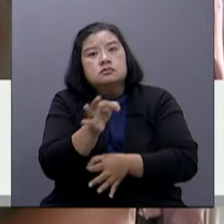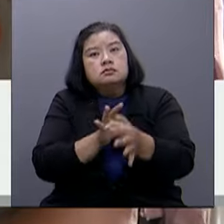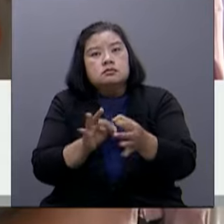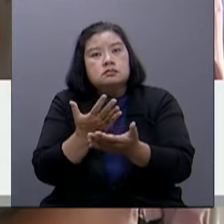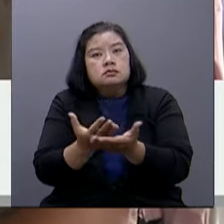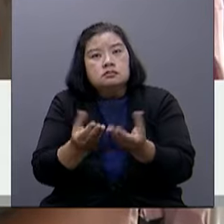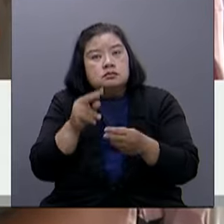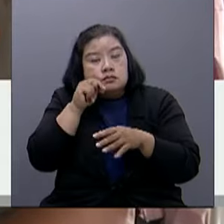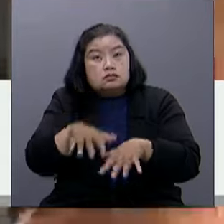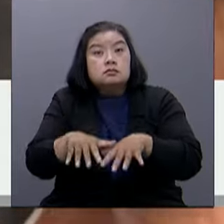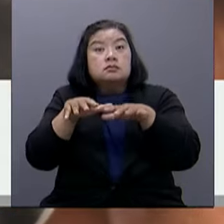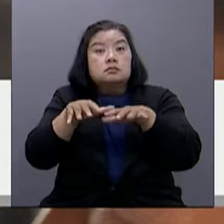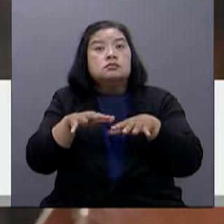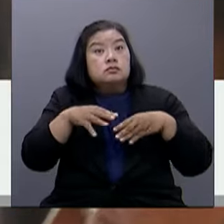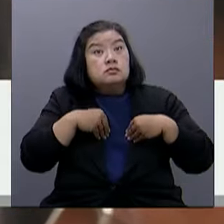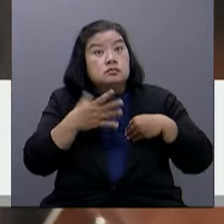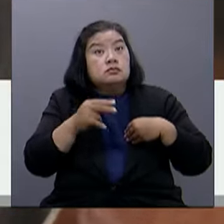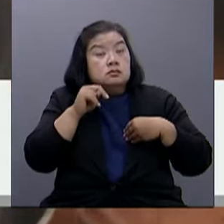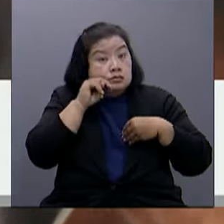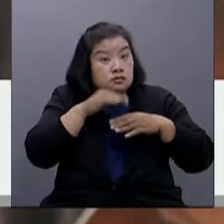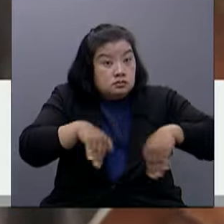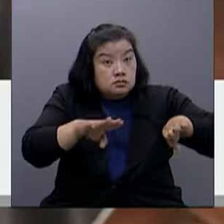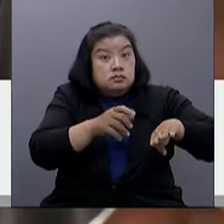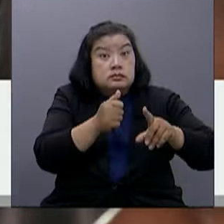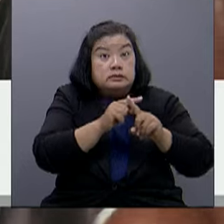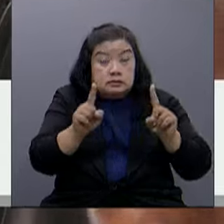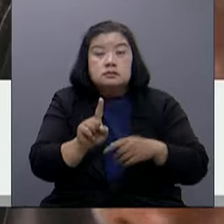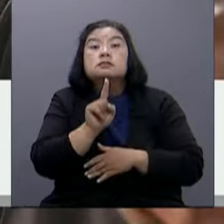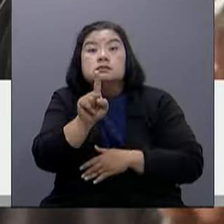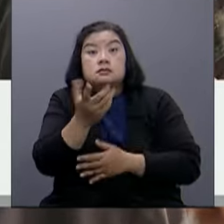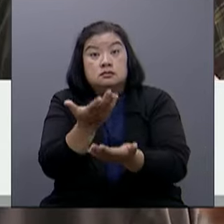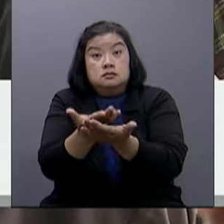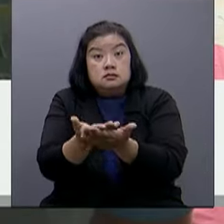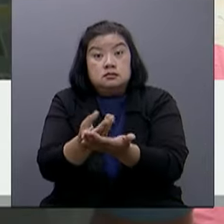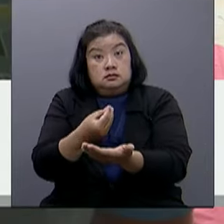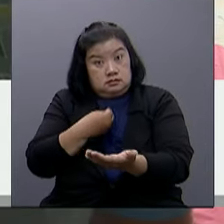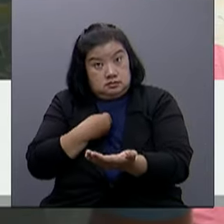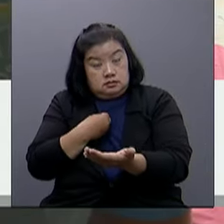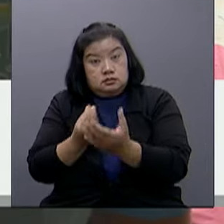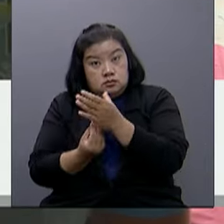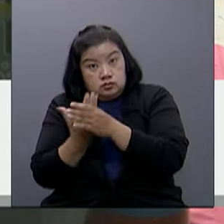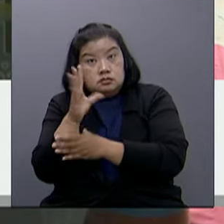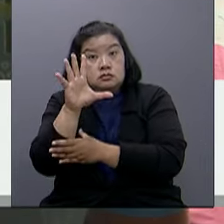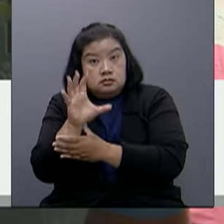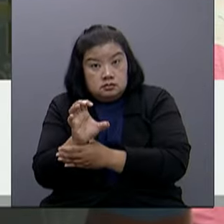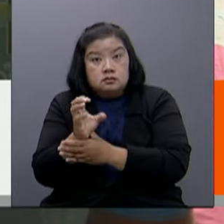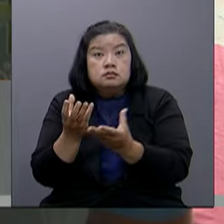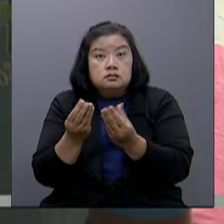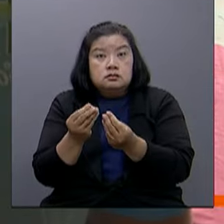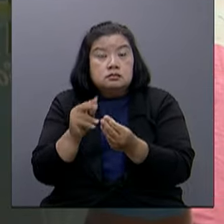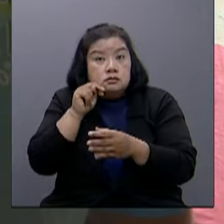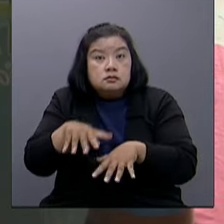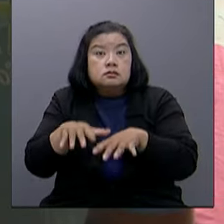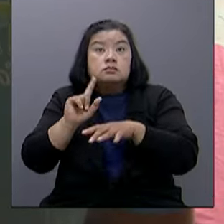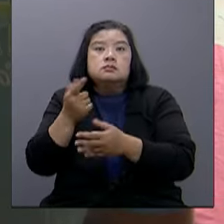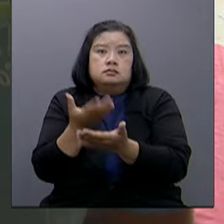ญ่จะยินยอมให้เกิดโครงการได้แต่ข้อแม้ก็คือค่าชดเชยการสูญเสียที่ดินและต้นไม้เนี่ยจะต้องได้รับเงินส่วนนี้ก่อน